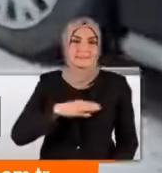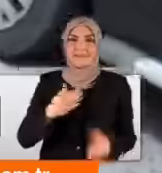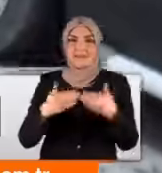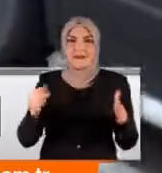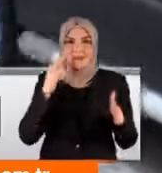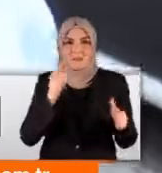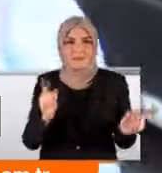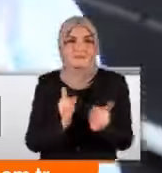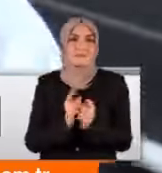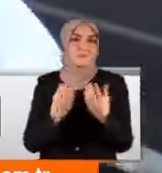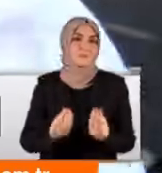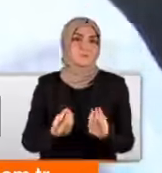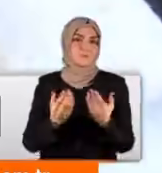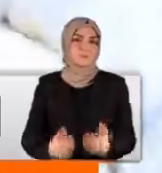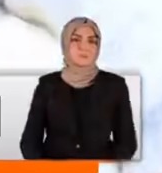sürmedi